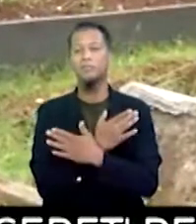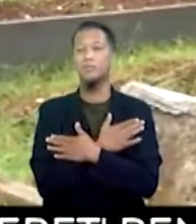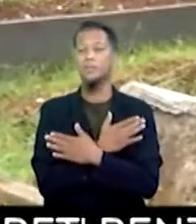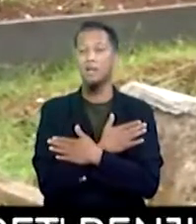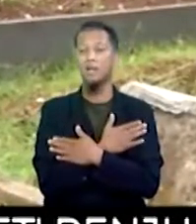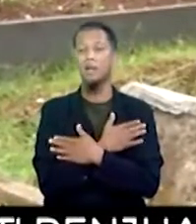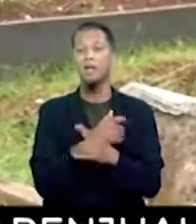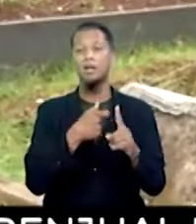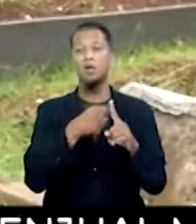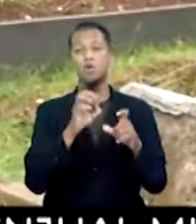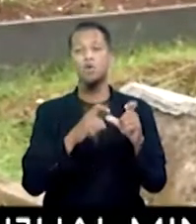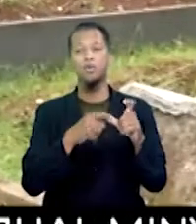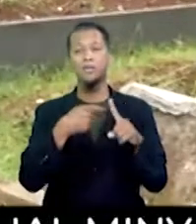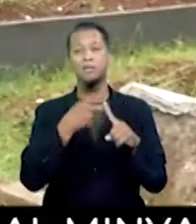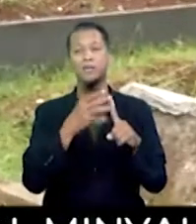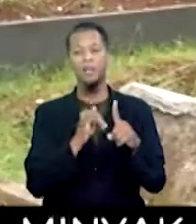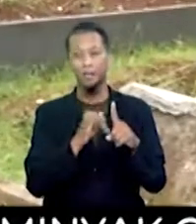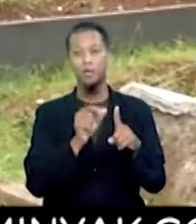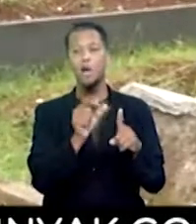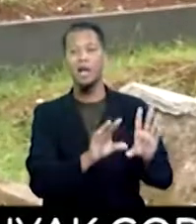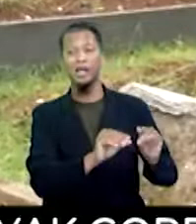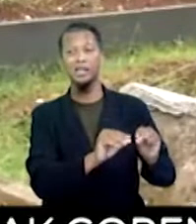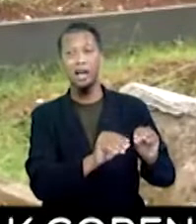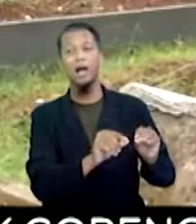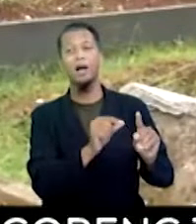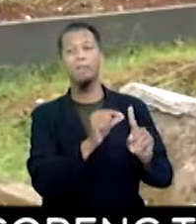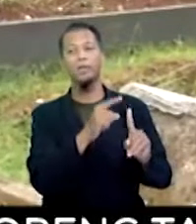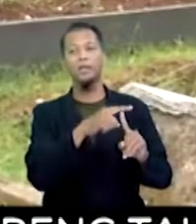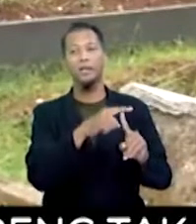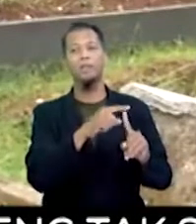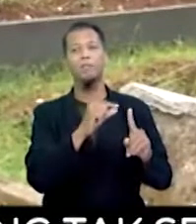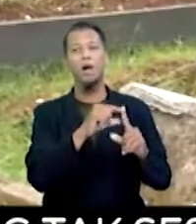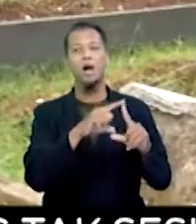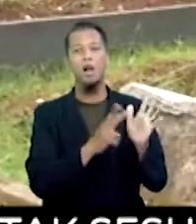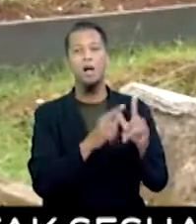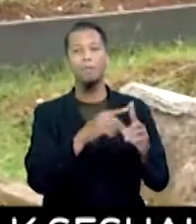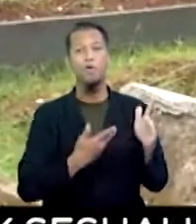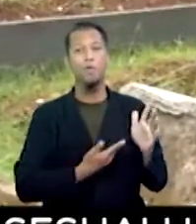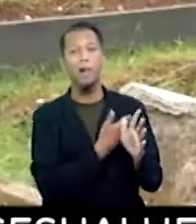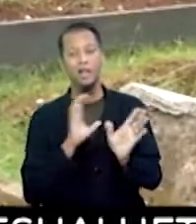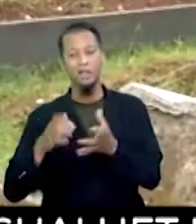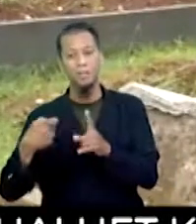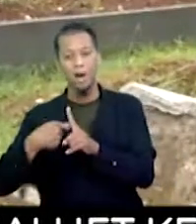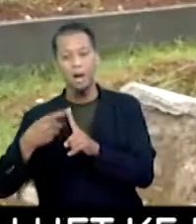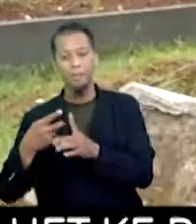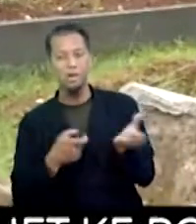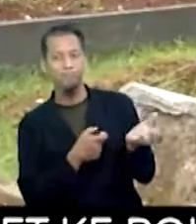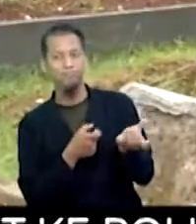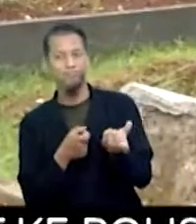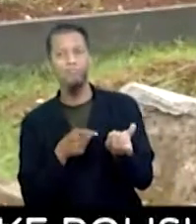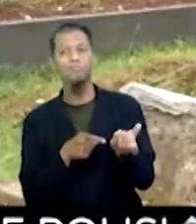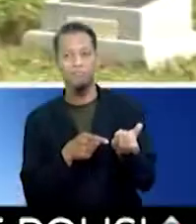septiansyah yang merupakan karyawan PT Palapa Timur telekomunikasi yang menjadi korban perceraian oleh kelompok kriminal bersenjata atau